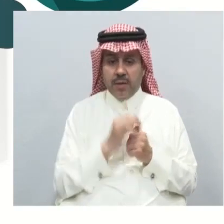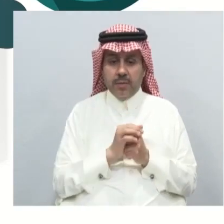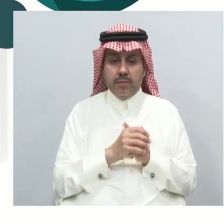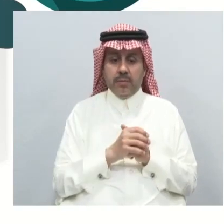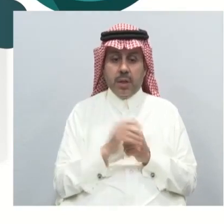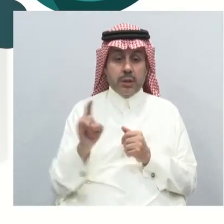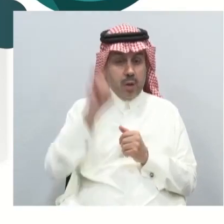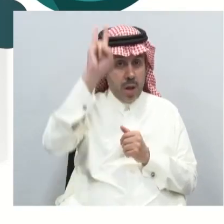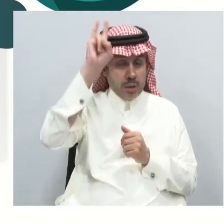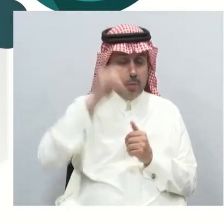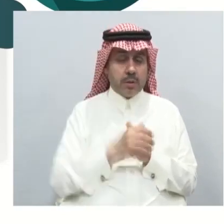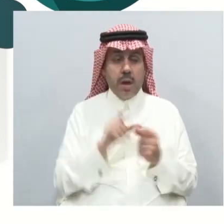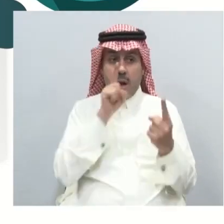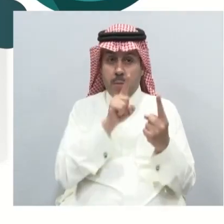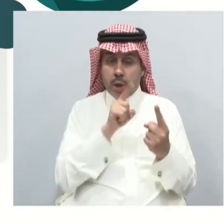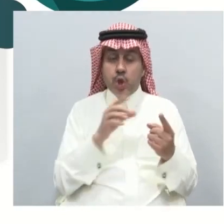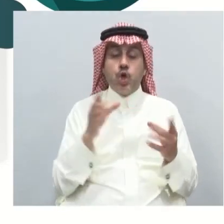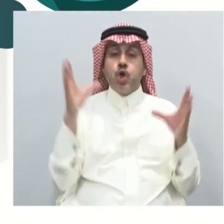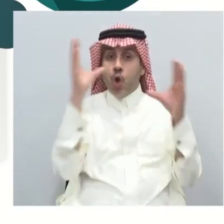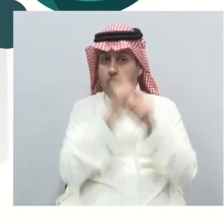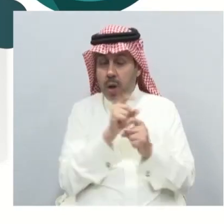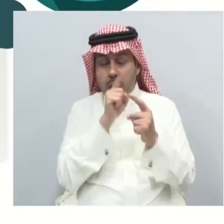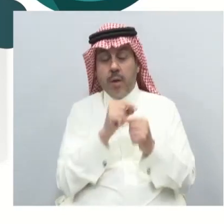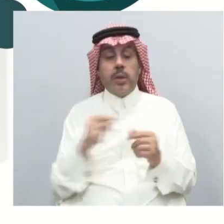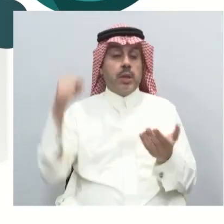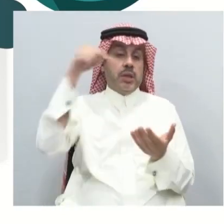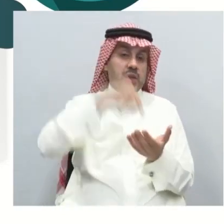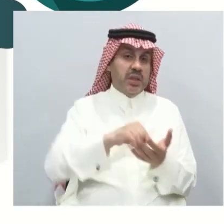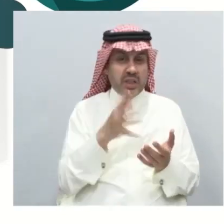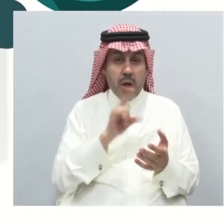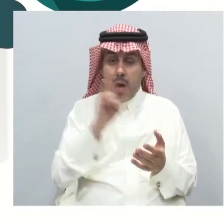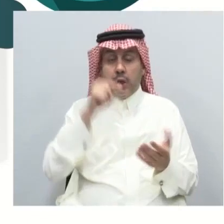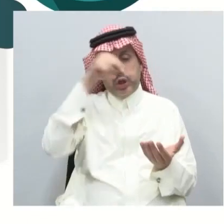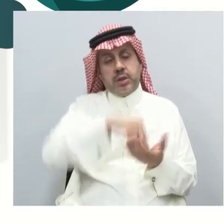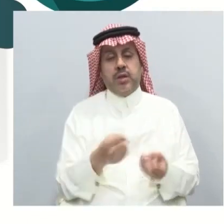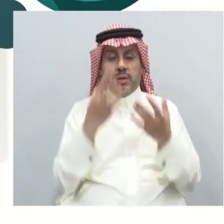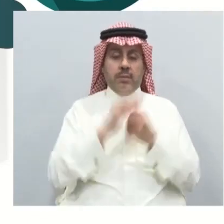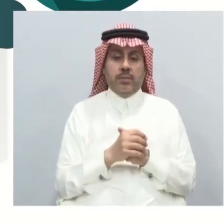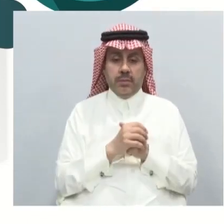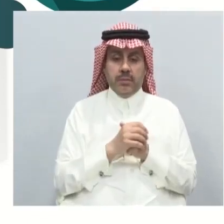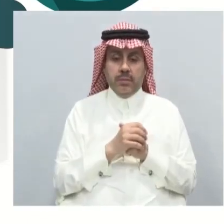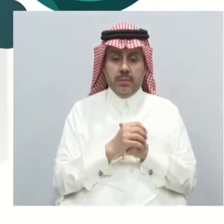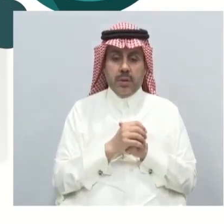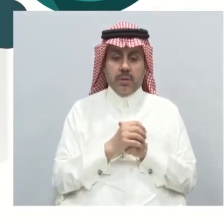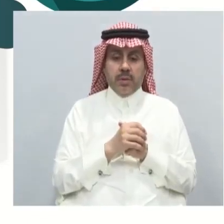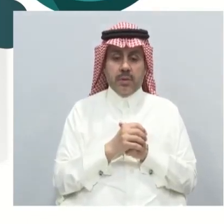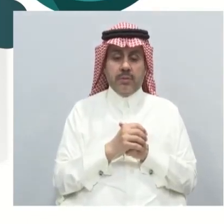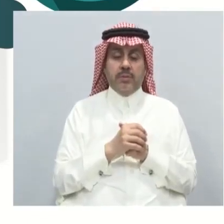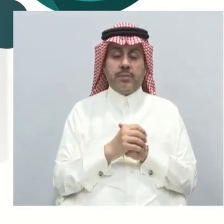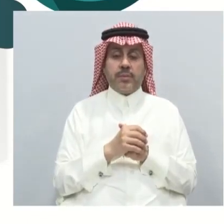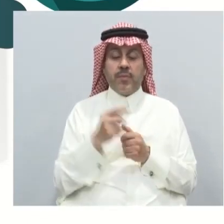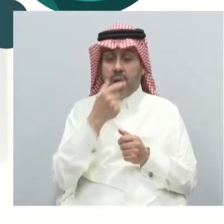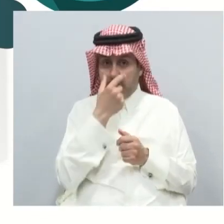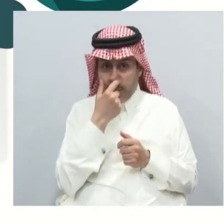بهما عبد غير شاك فيهما الا دخل الا دخلا الجنه من خلال هذا الحديث